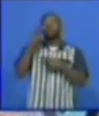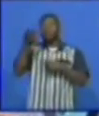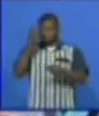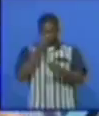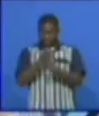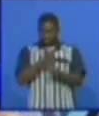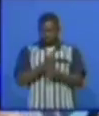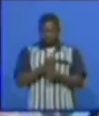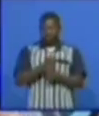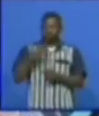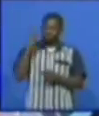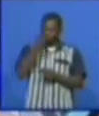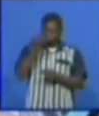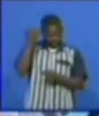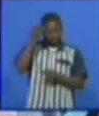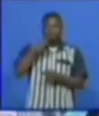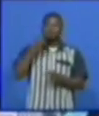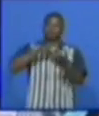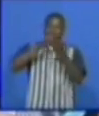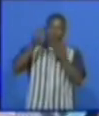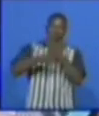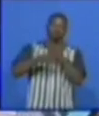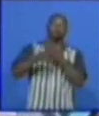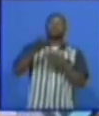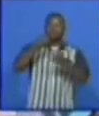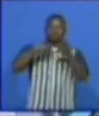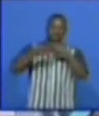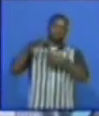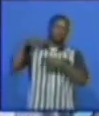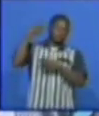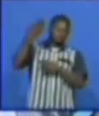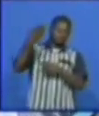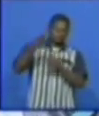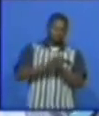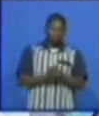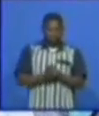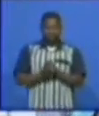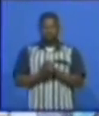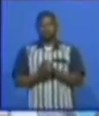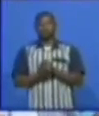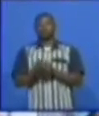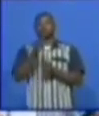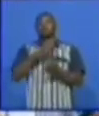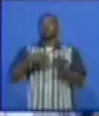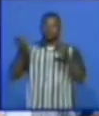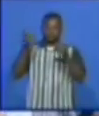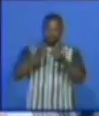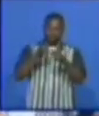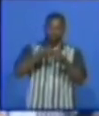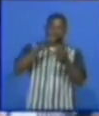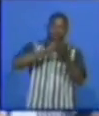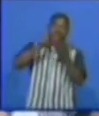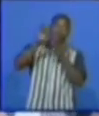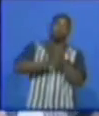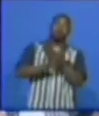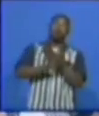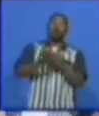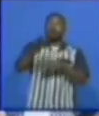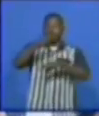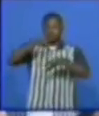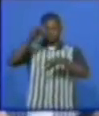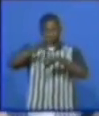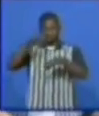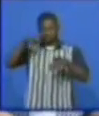Donc il est programmé que le Premier ministre puisse venir ici en début octobre. Et c'est normal que nous venions ici pour